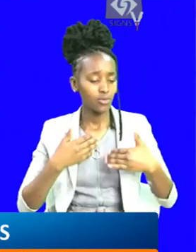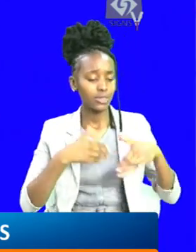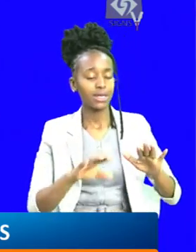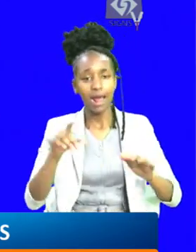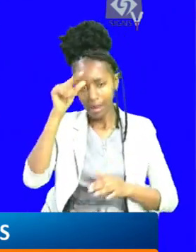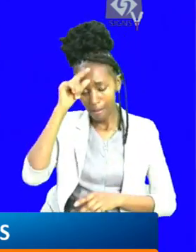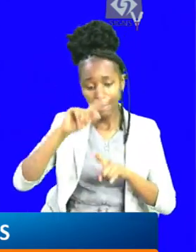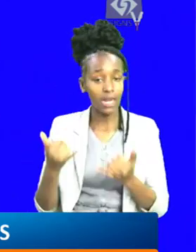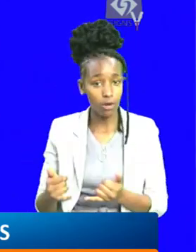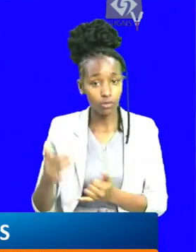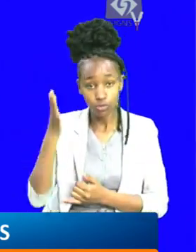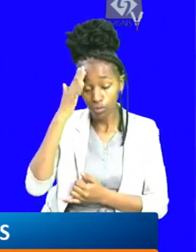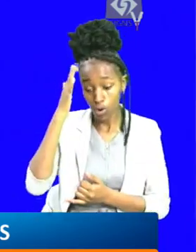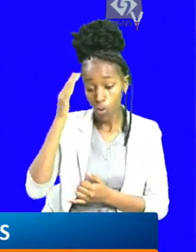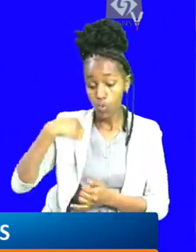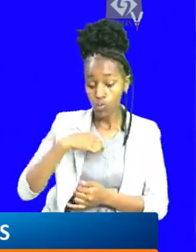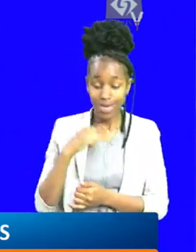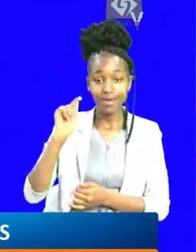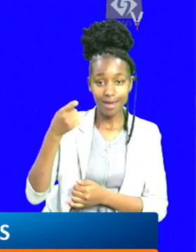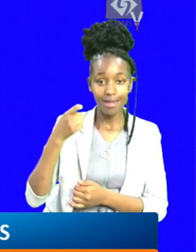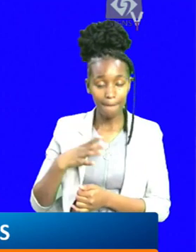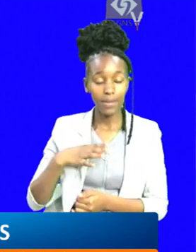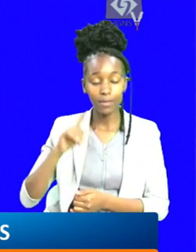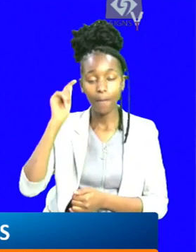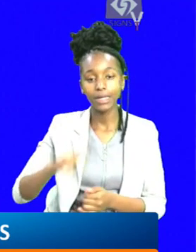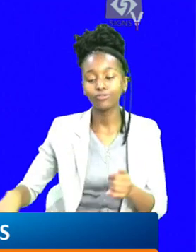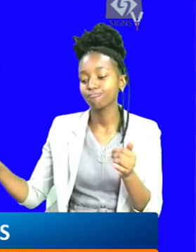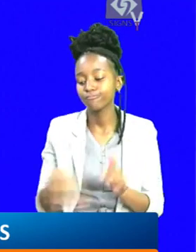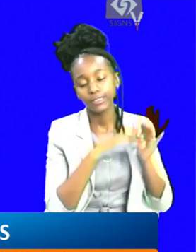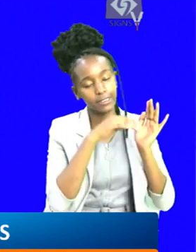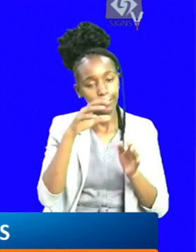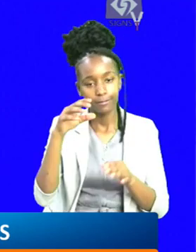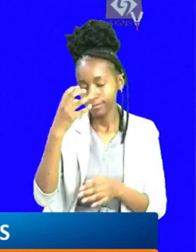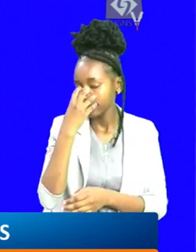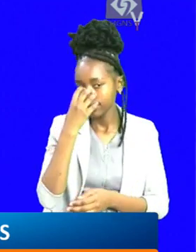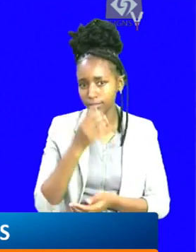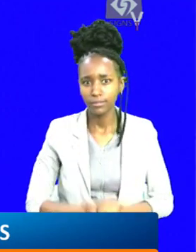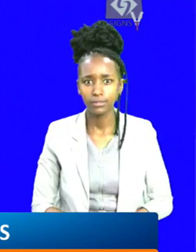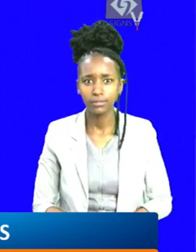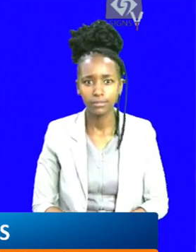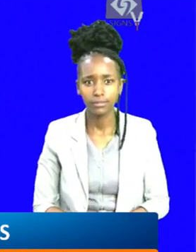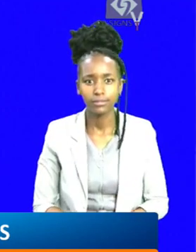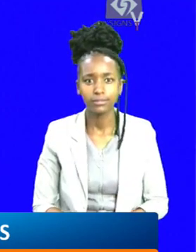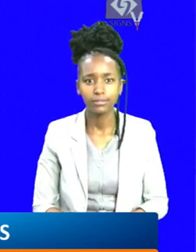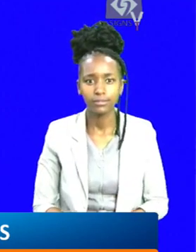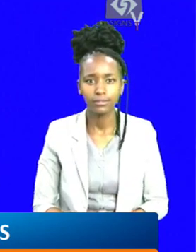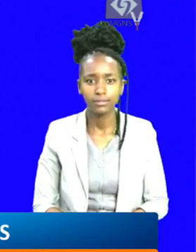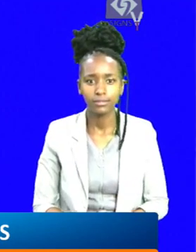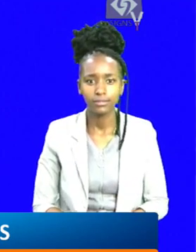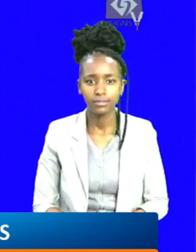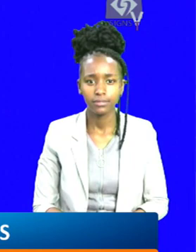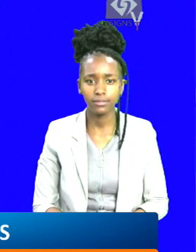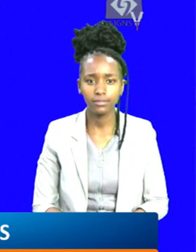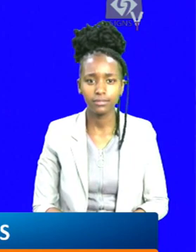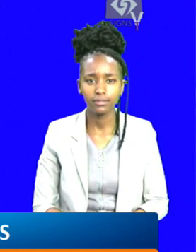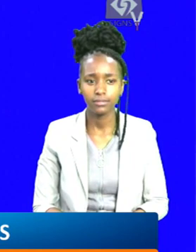Tulimpatia notisi ashuke akakataa. Wakati wa kumshukisha kama wananchi umefika. Lakini kwa